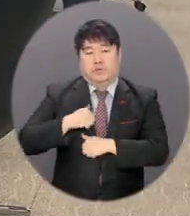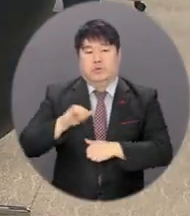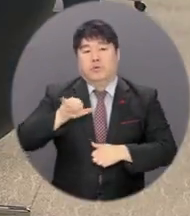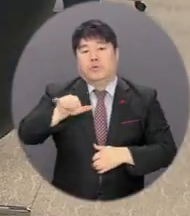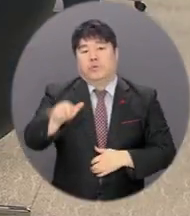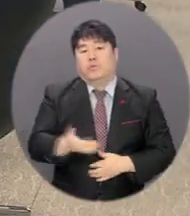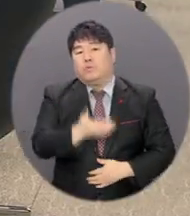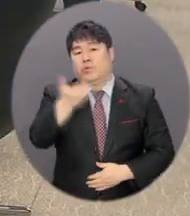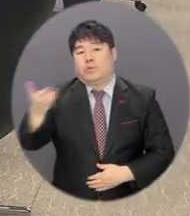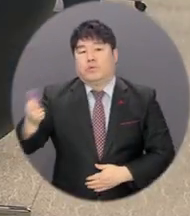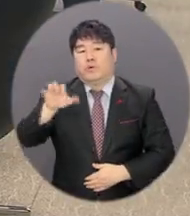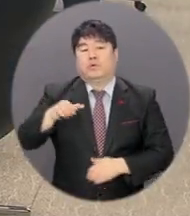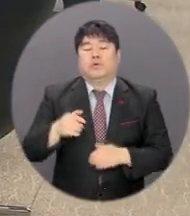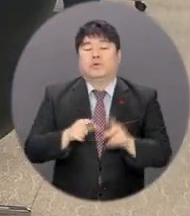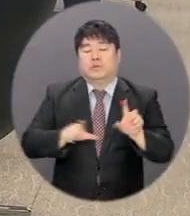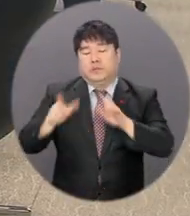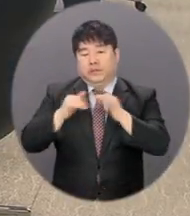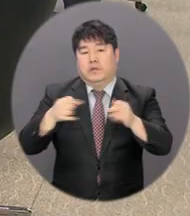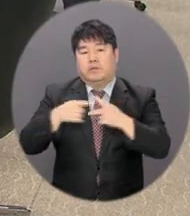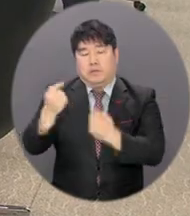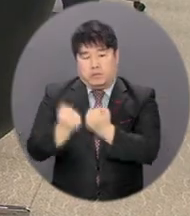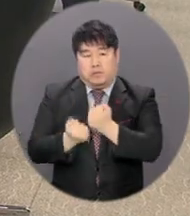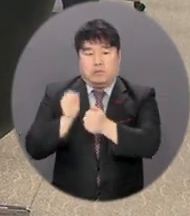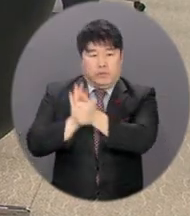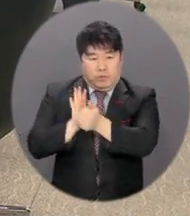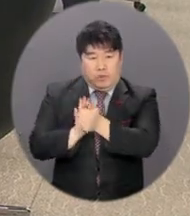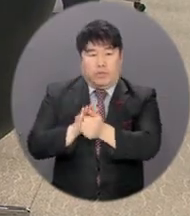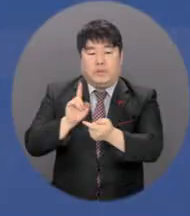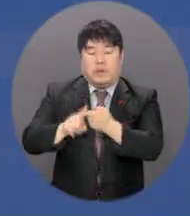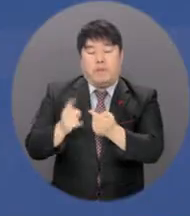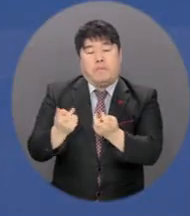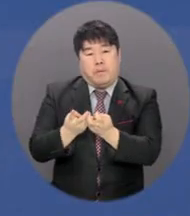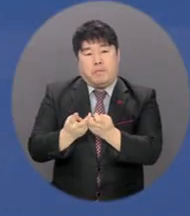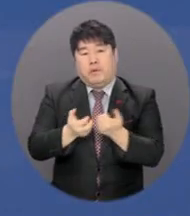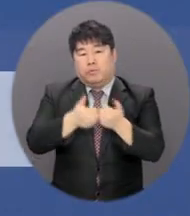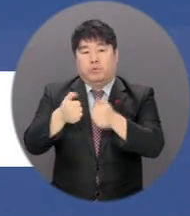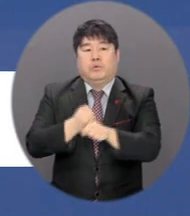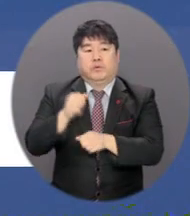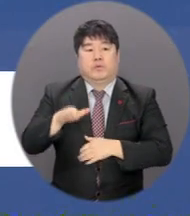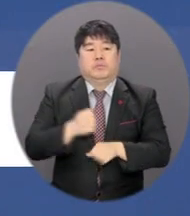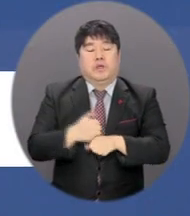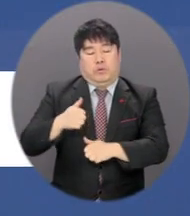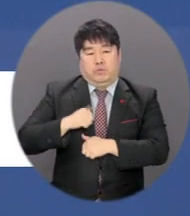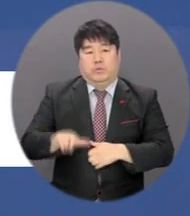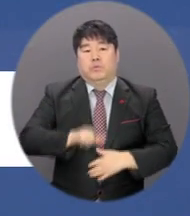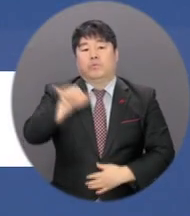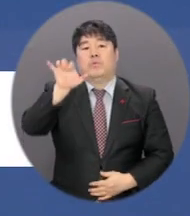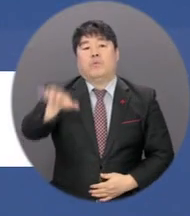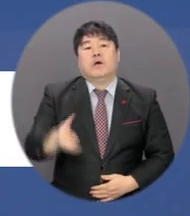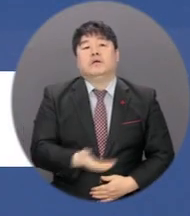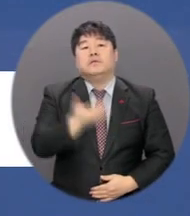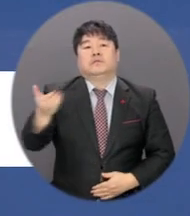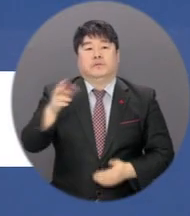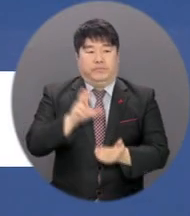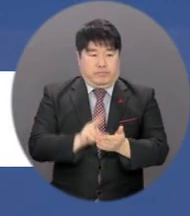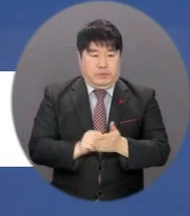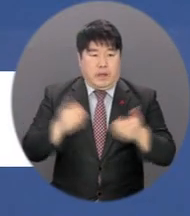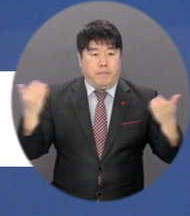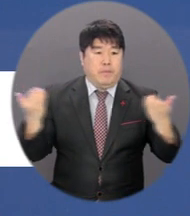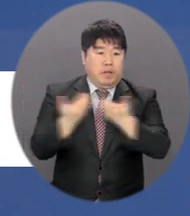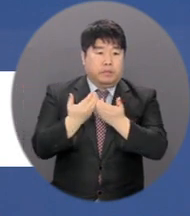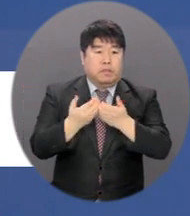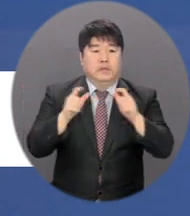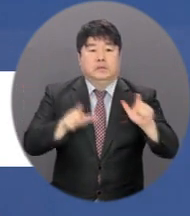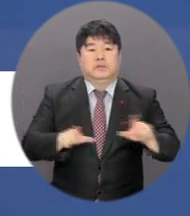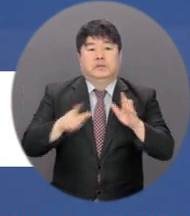주민들을 설득하고 지원을 위한 대책을 논의하는 기구입니다. 군공항 이전 문제는 반대하고 있는 지역 주민의